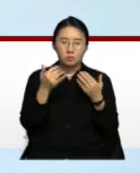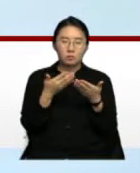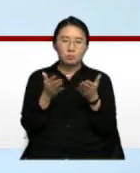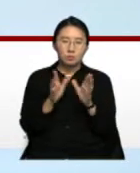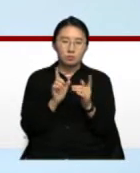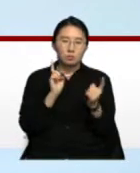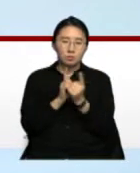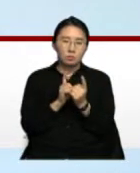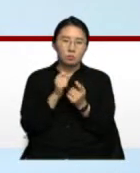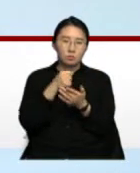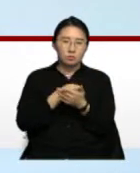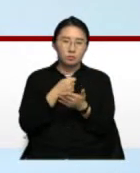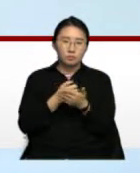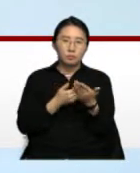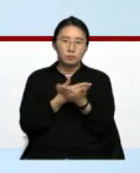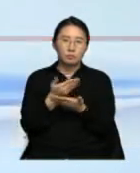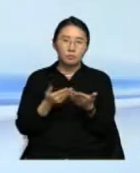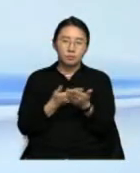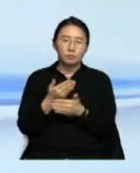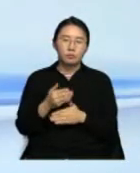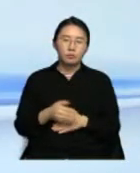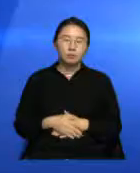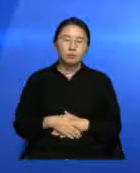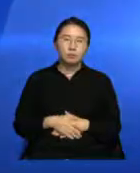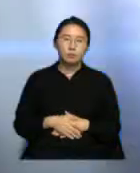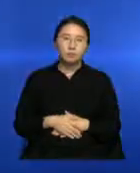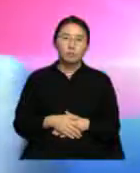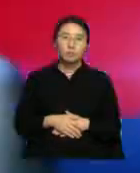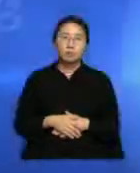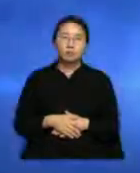이런 하소연이 이어졌습니다. 엄종규 기자입니다.